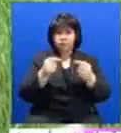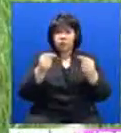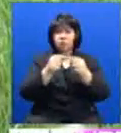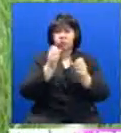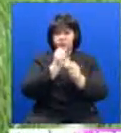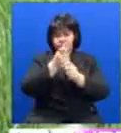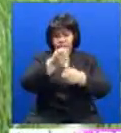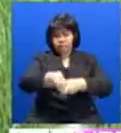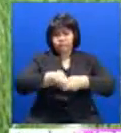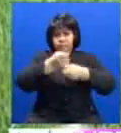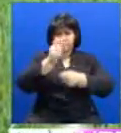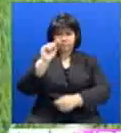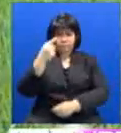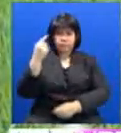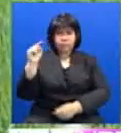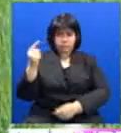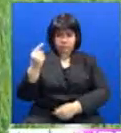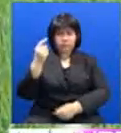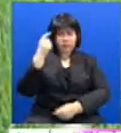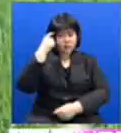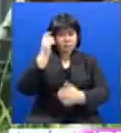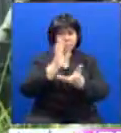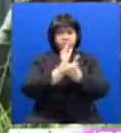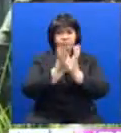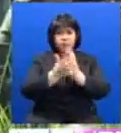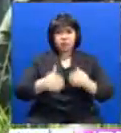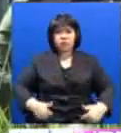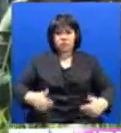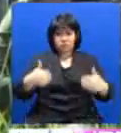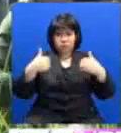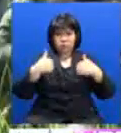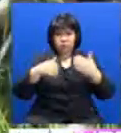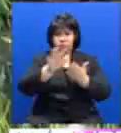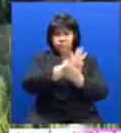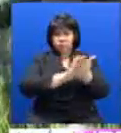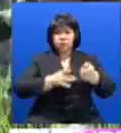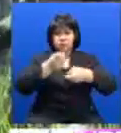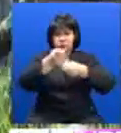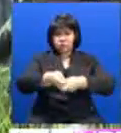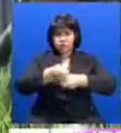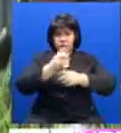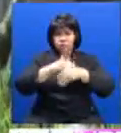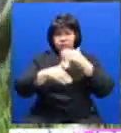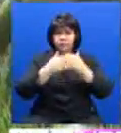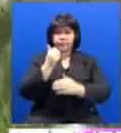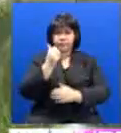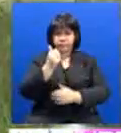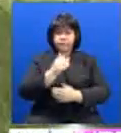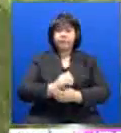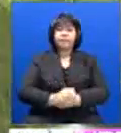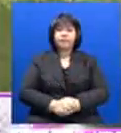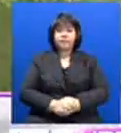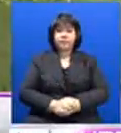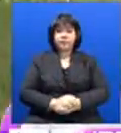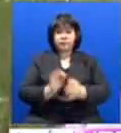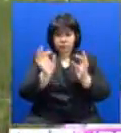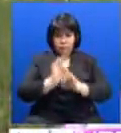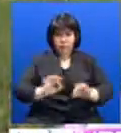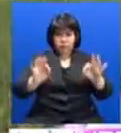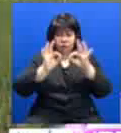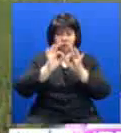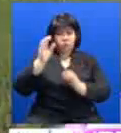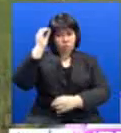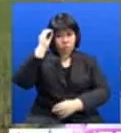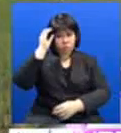างชาวนารุ่นใหม่และเพื่อพลิกฟื้นชีวิตชาวนาไทยให้มีคุณภาพที่ดีขึ้น คือเขาสามารถนำความรู้ที่ได้รับจ